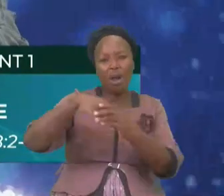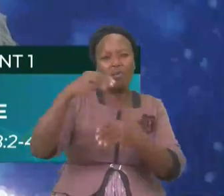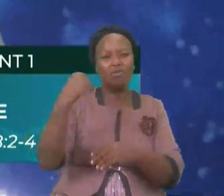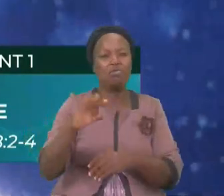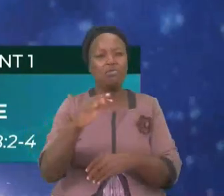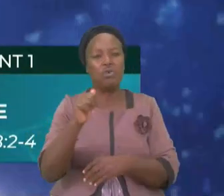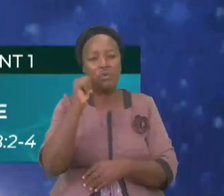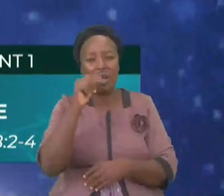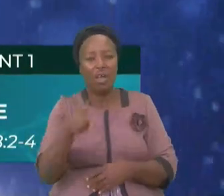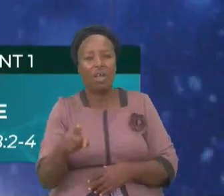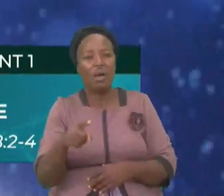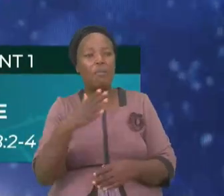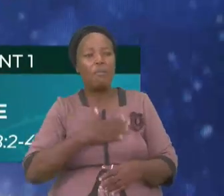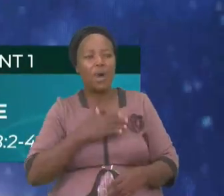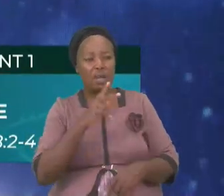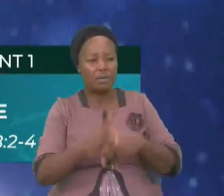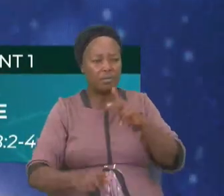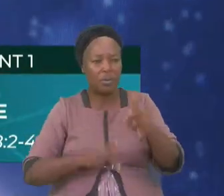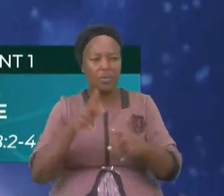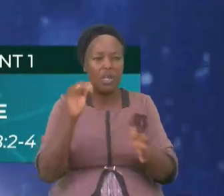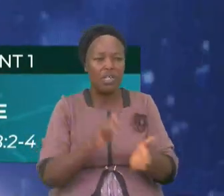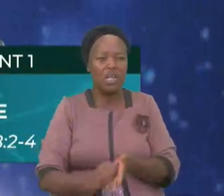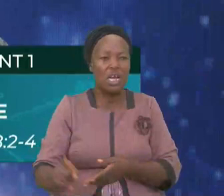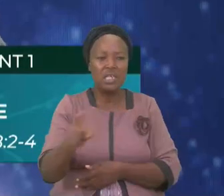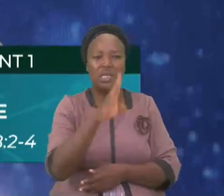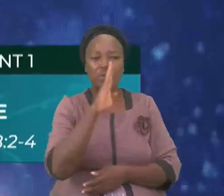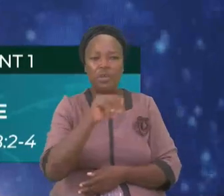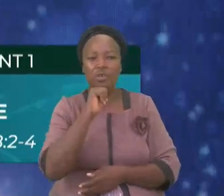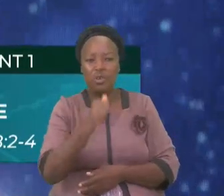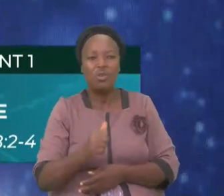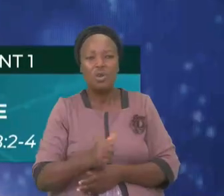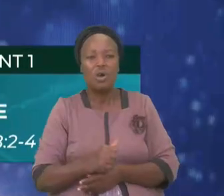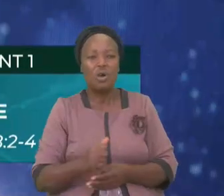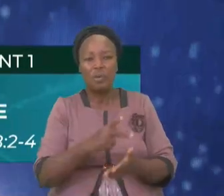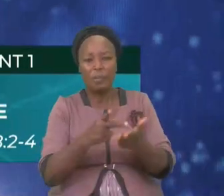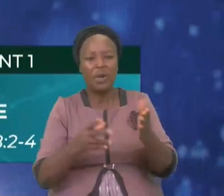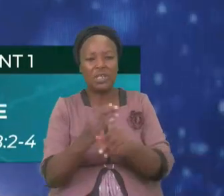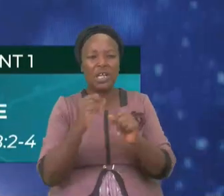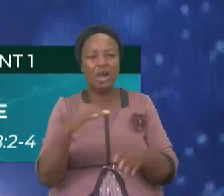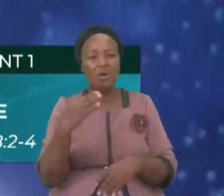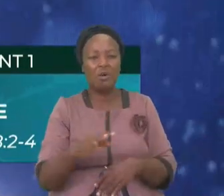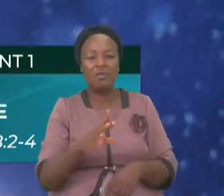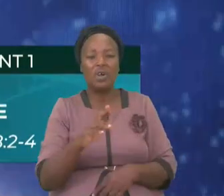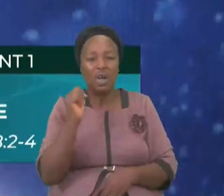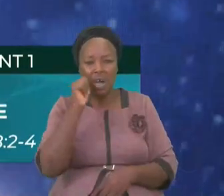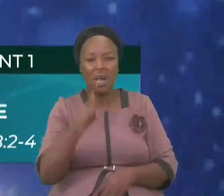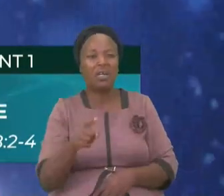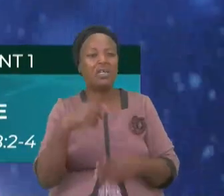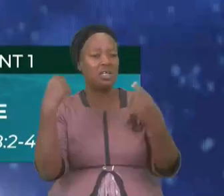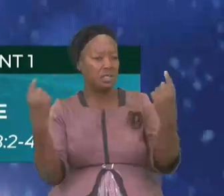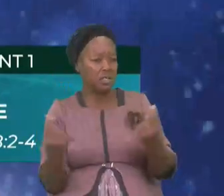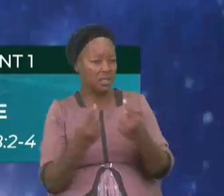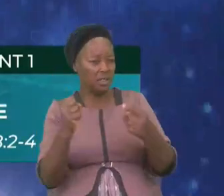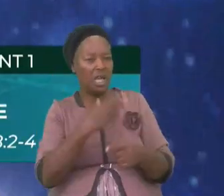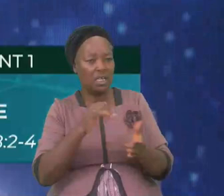sortez du milieu d'elle, mon peuple, afin que vous ne participiez point à ses péchés et que